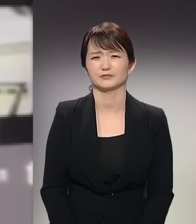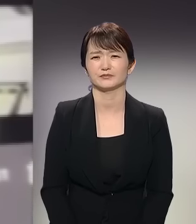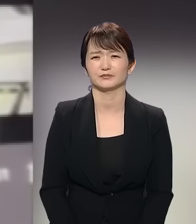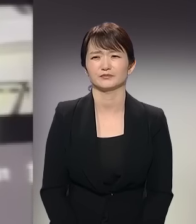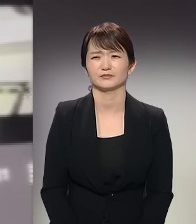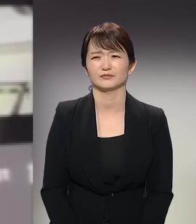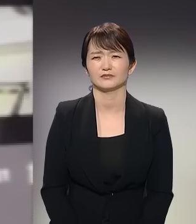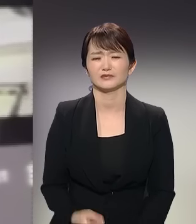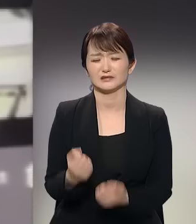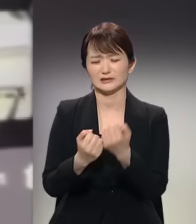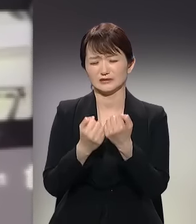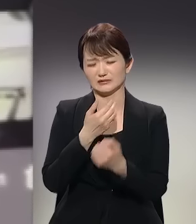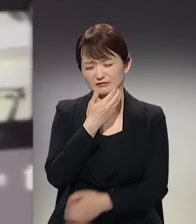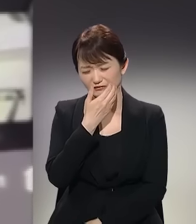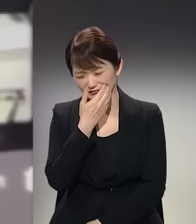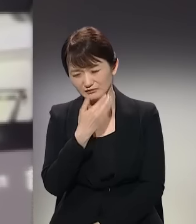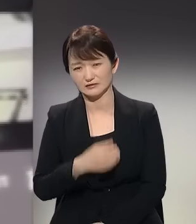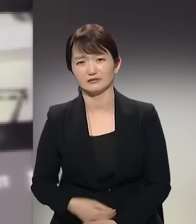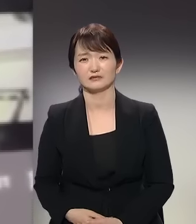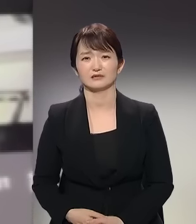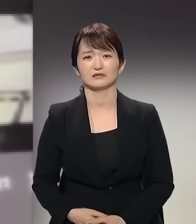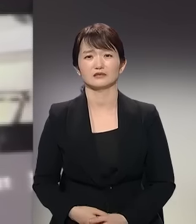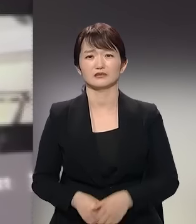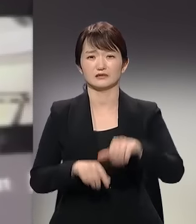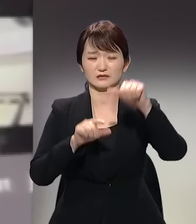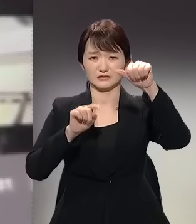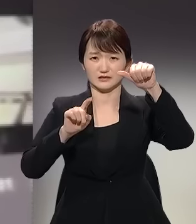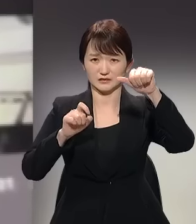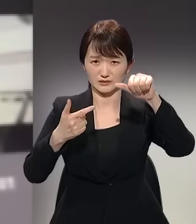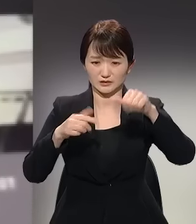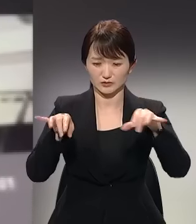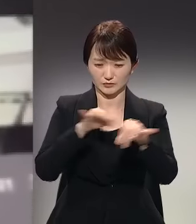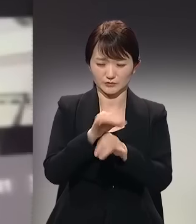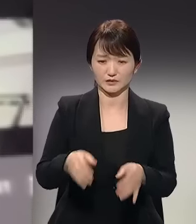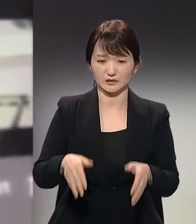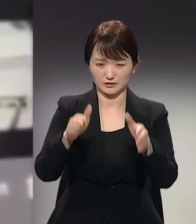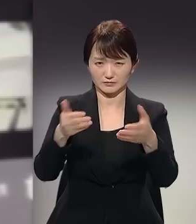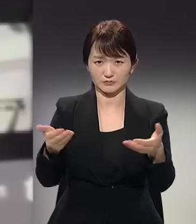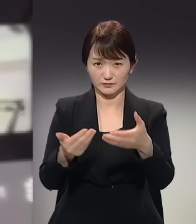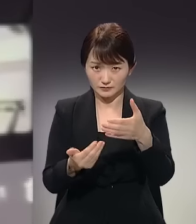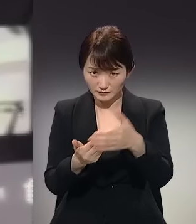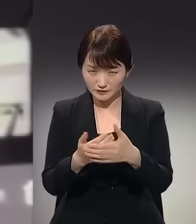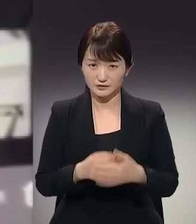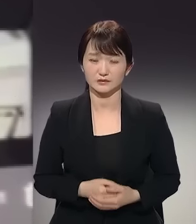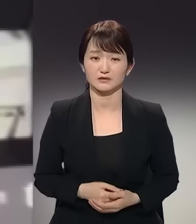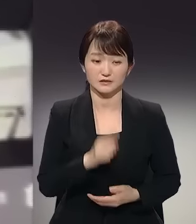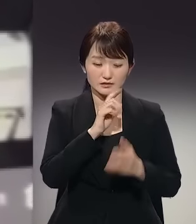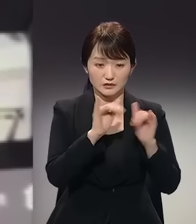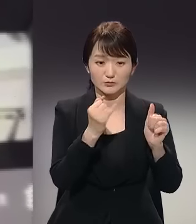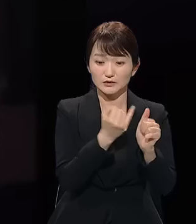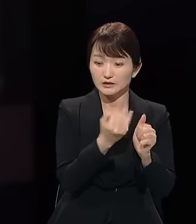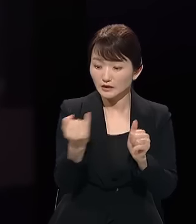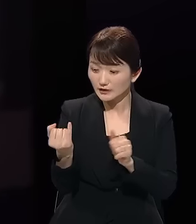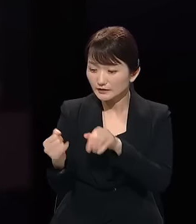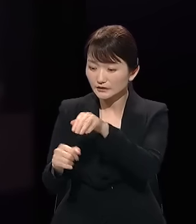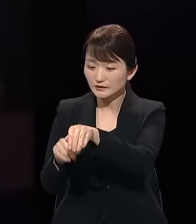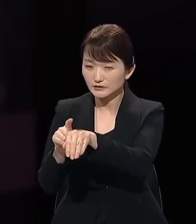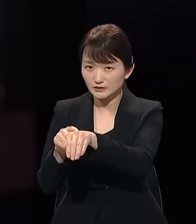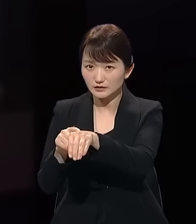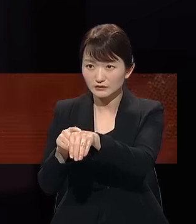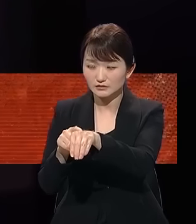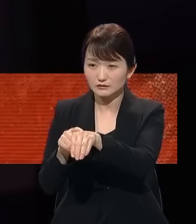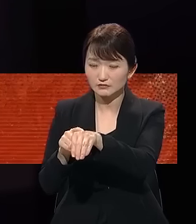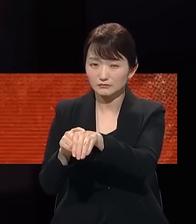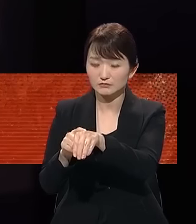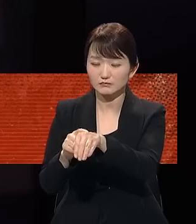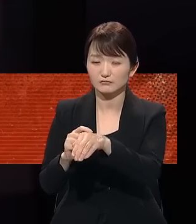제가 설명하기도 민망합니다. 이게 지난 16일 일산의 백화점에 있었던 일인데요. 이 제보자의 아내 차량에서 벌어진 일입니다. 아내가